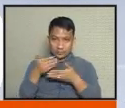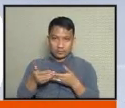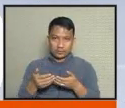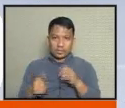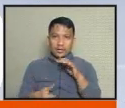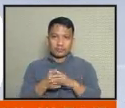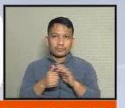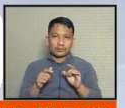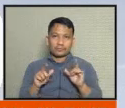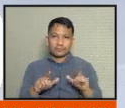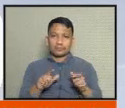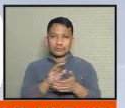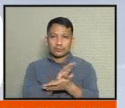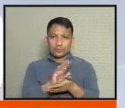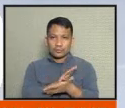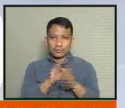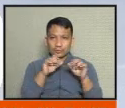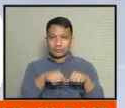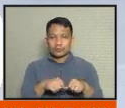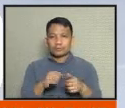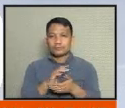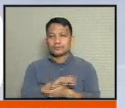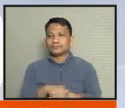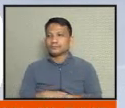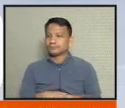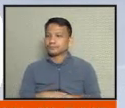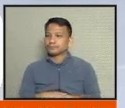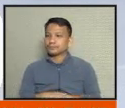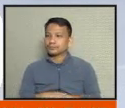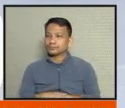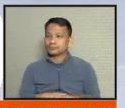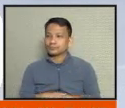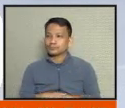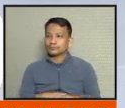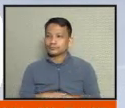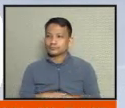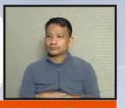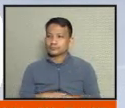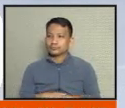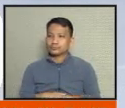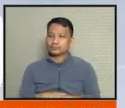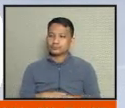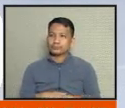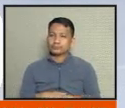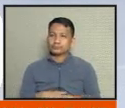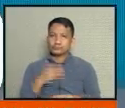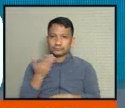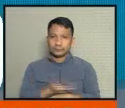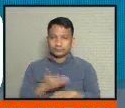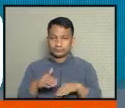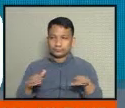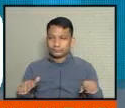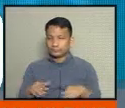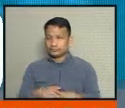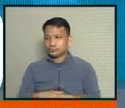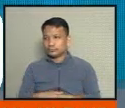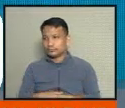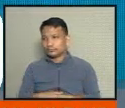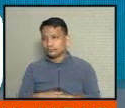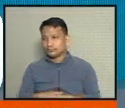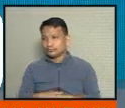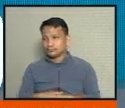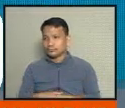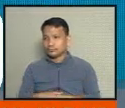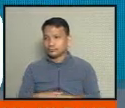warrant. Ganun na lamang, sir. Okay? Eh, paano, sir, yung mga anak kong malilit doon? Hindi pa